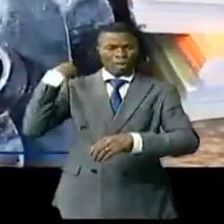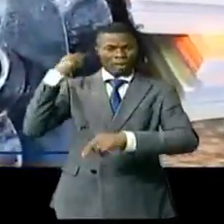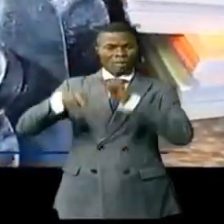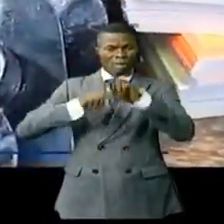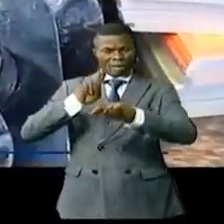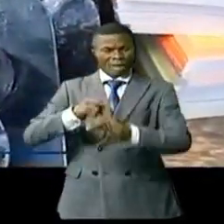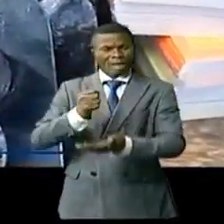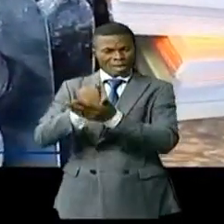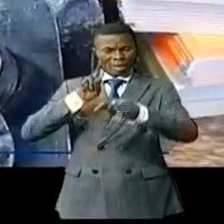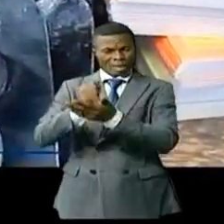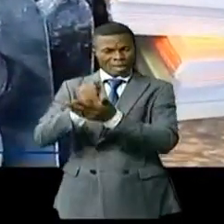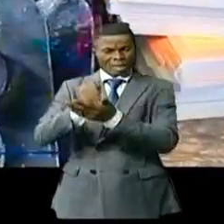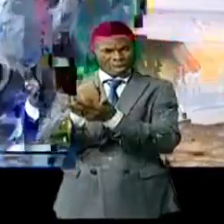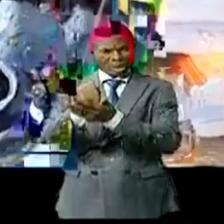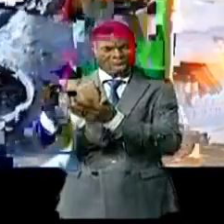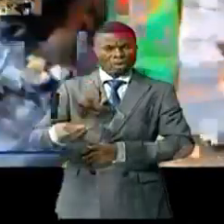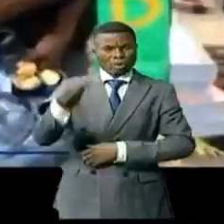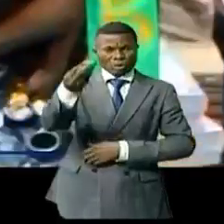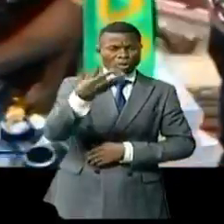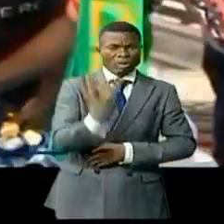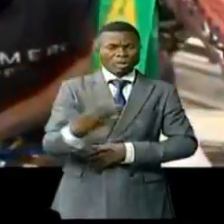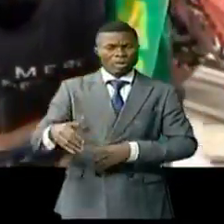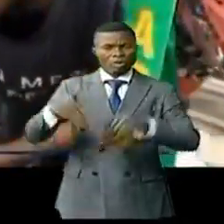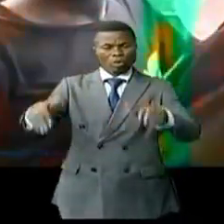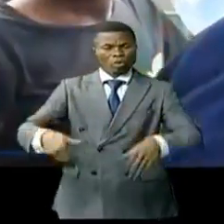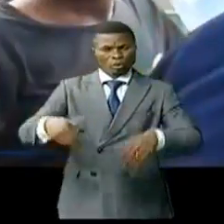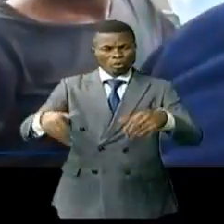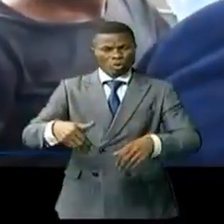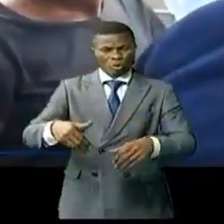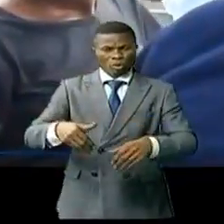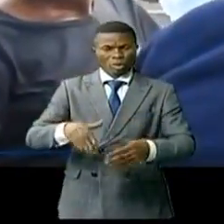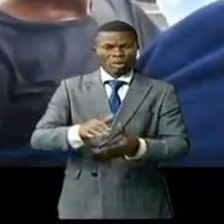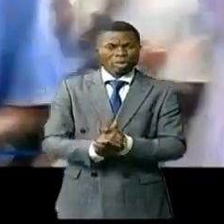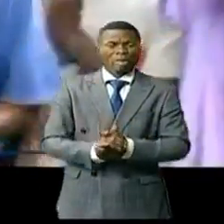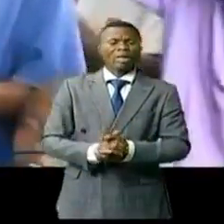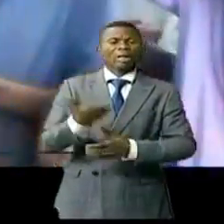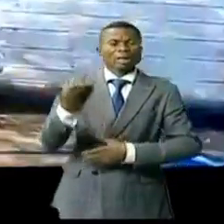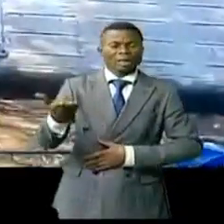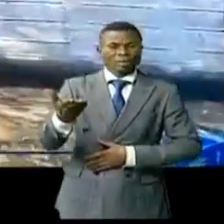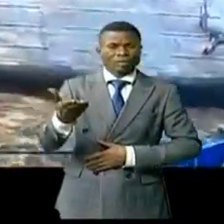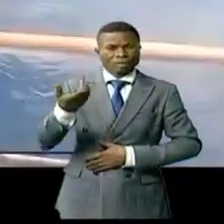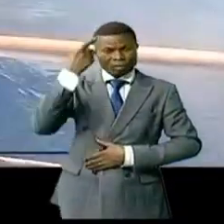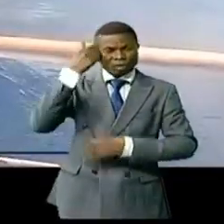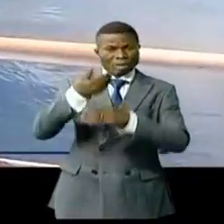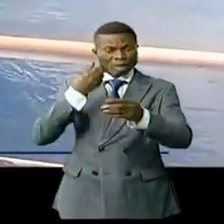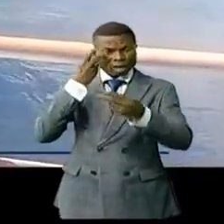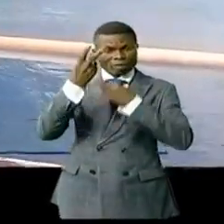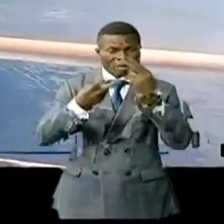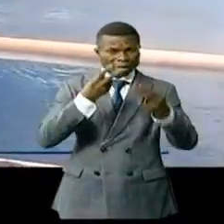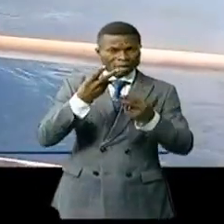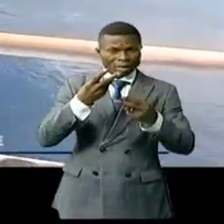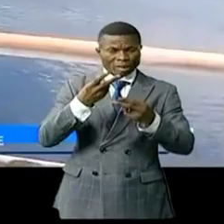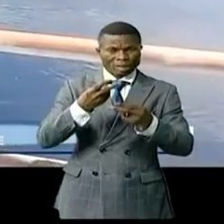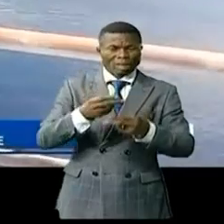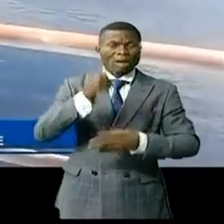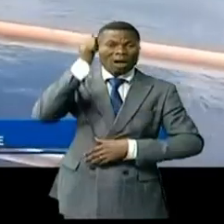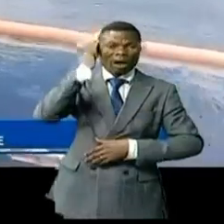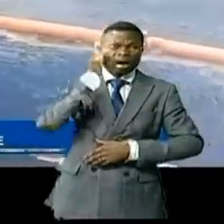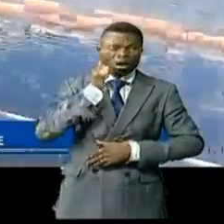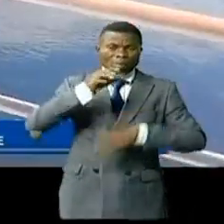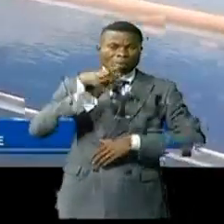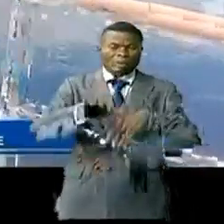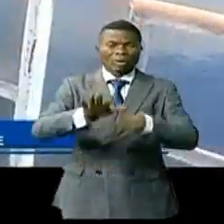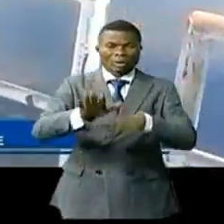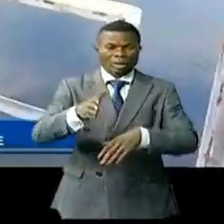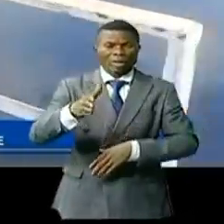Rombo Foumani qui a remis des outils manuels de production agricole avant de visiter les bacs sur la rivière